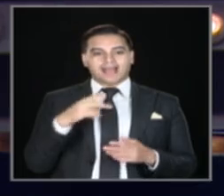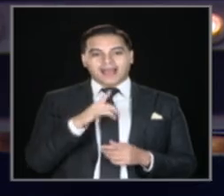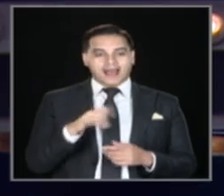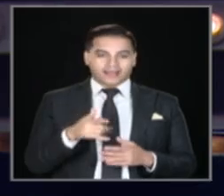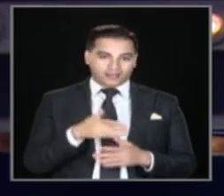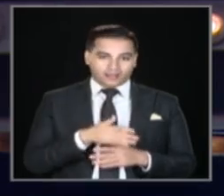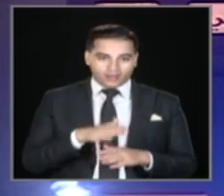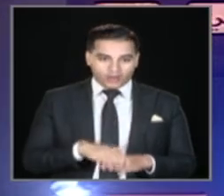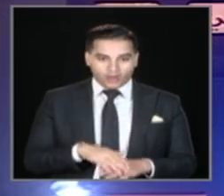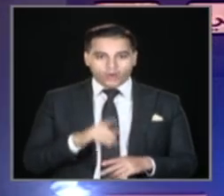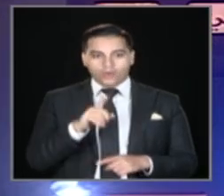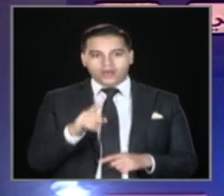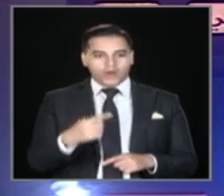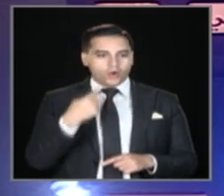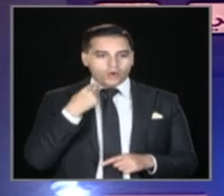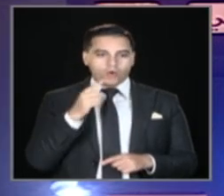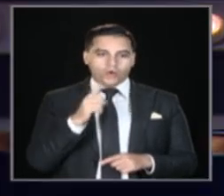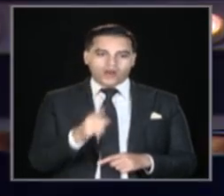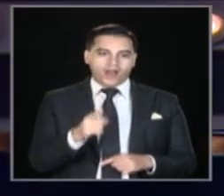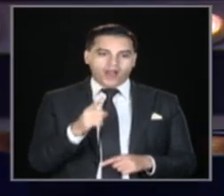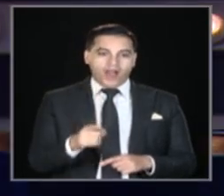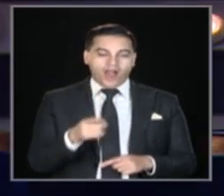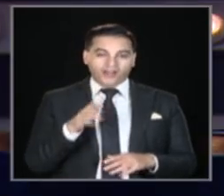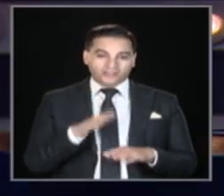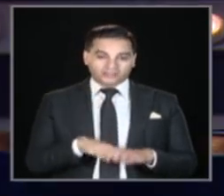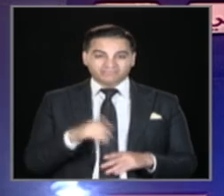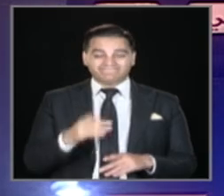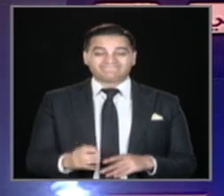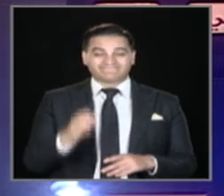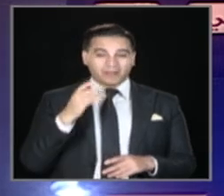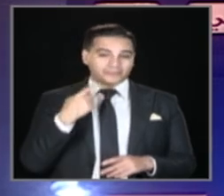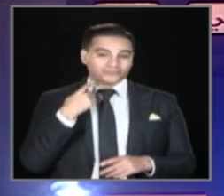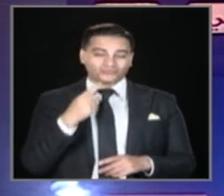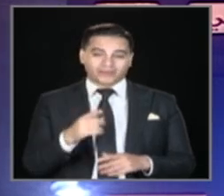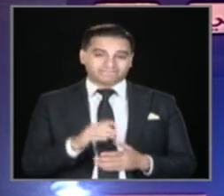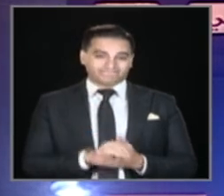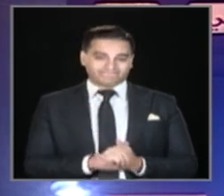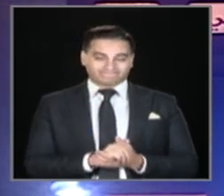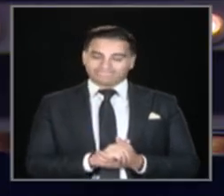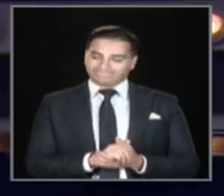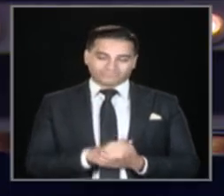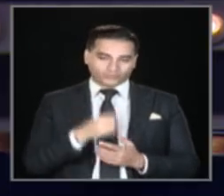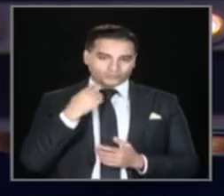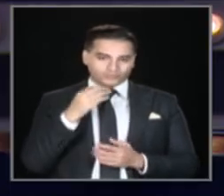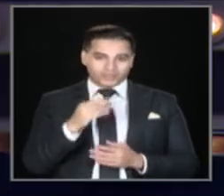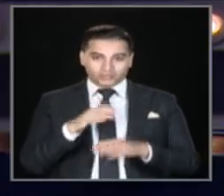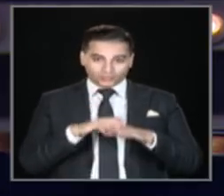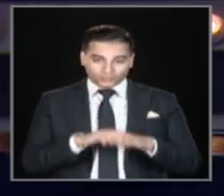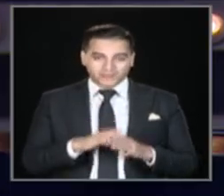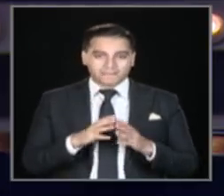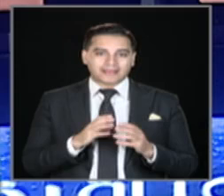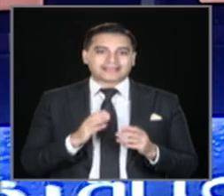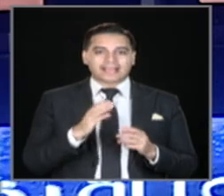كنت تدوس وتسال لا مش بسال كن بحسب غلط اللي بيدوس